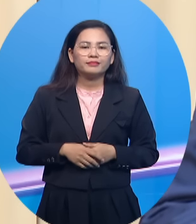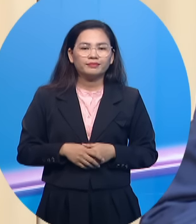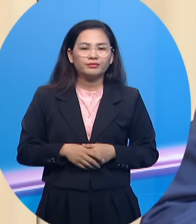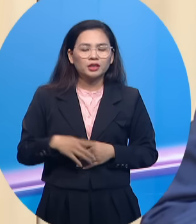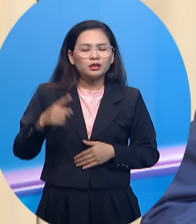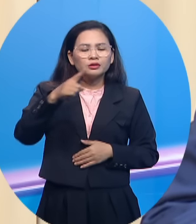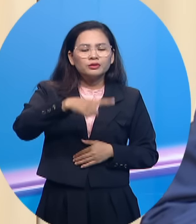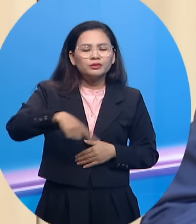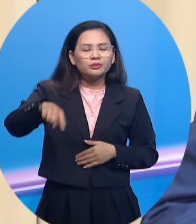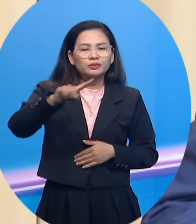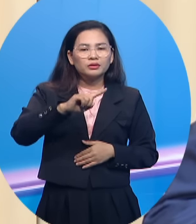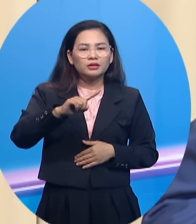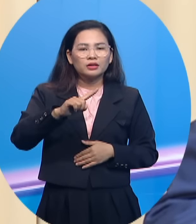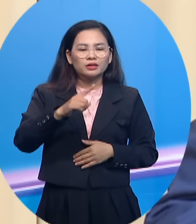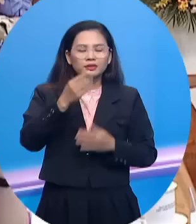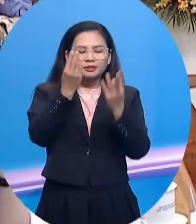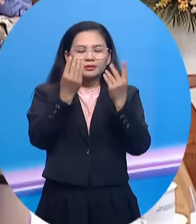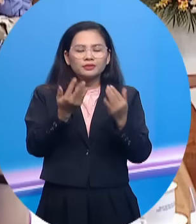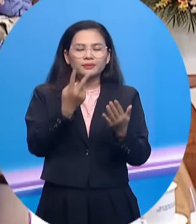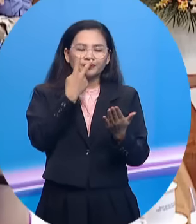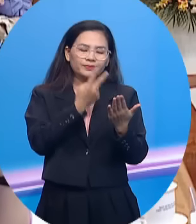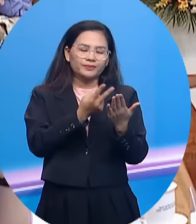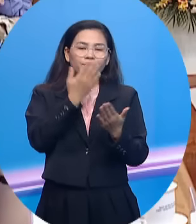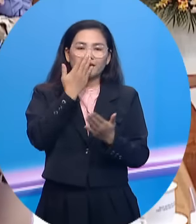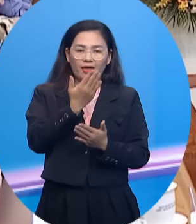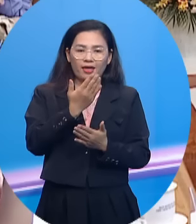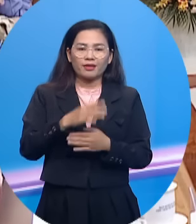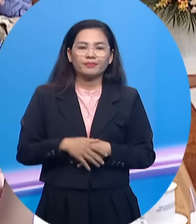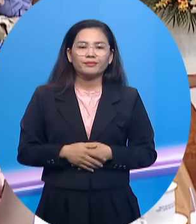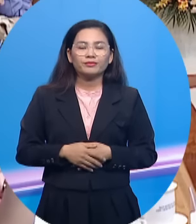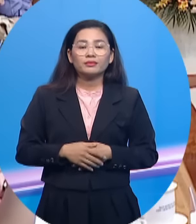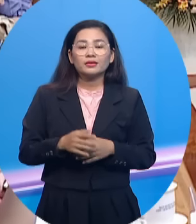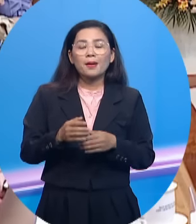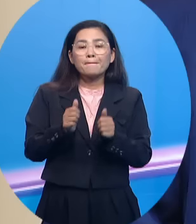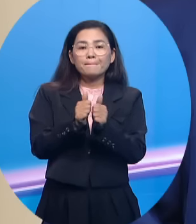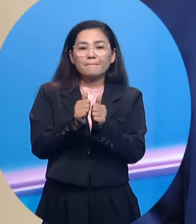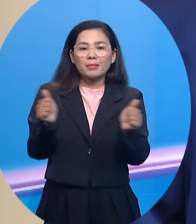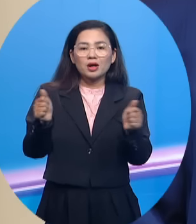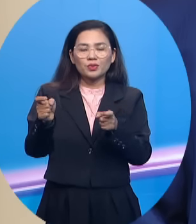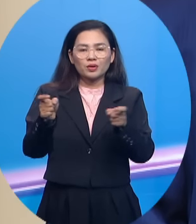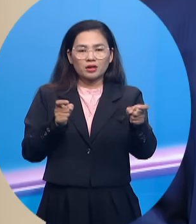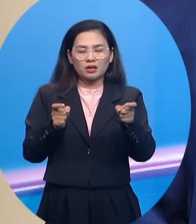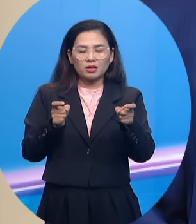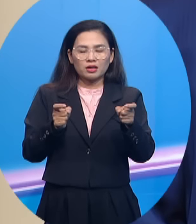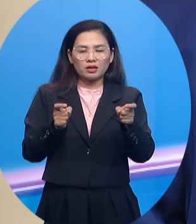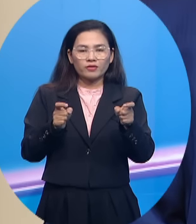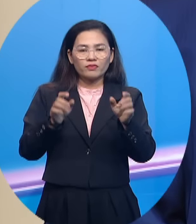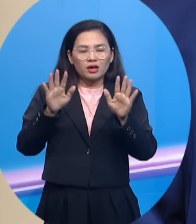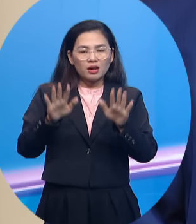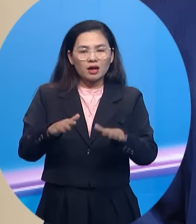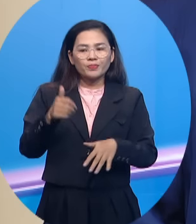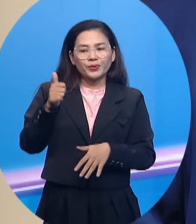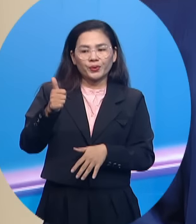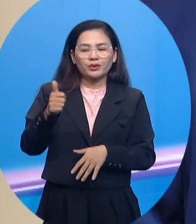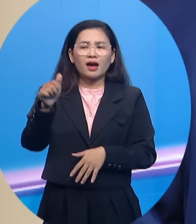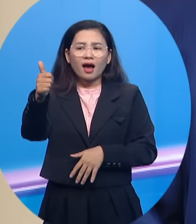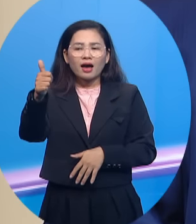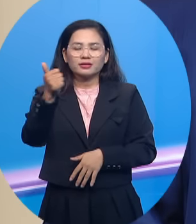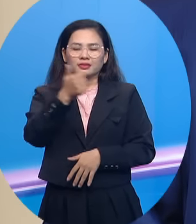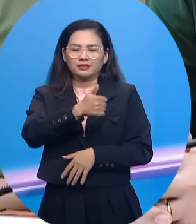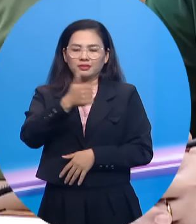Để chúng ta kiểm đếm cho nó dễ. Thủ tướng yêu cầu Ban Quản lý Lăng tổ chức phục vụ tốt, chu đáo các hoạt động thăm viếng của đồng